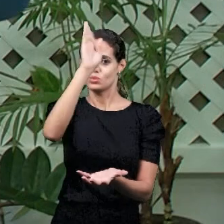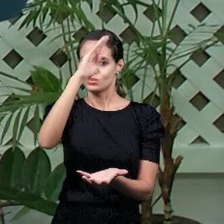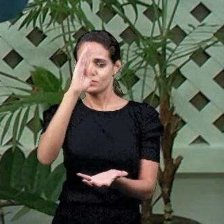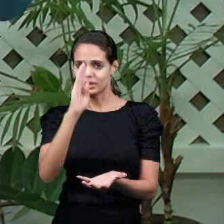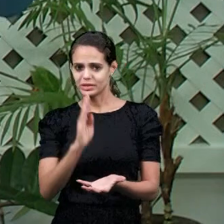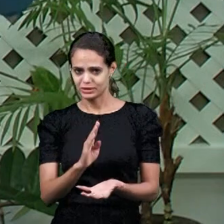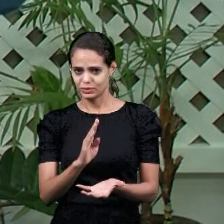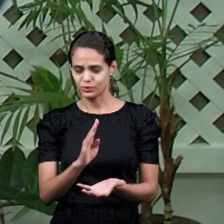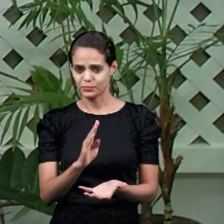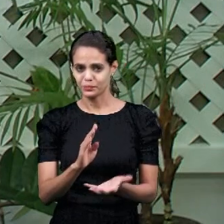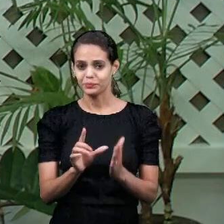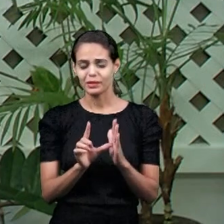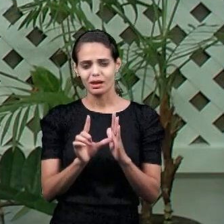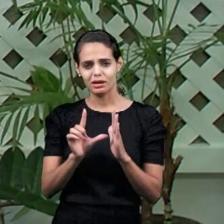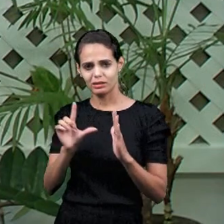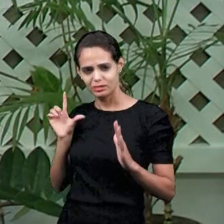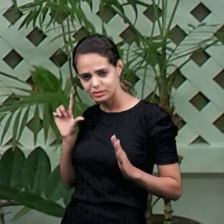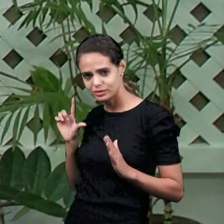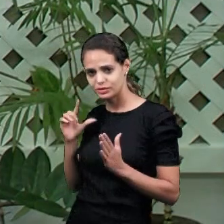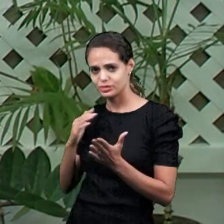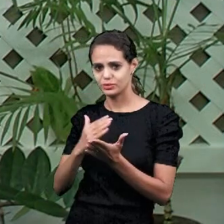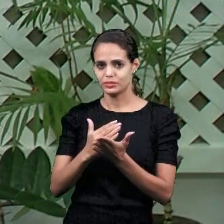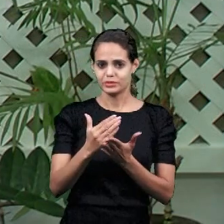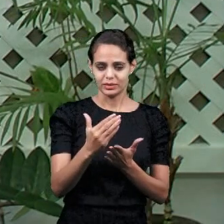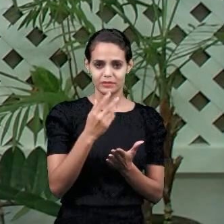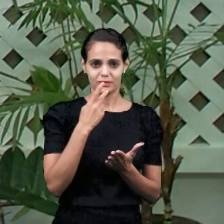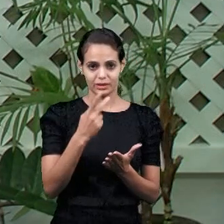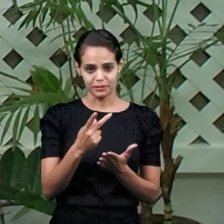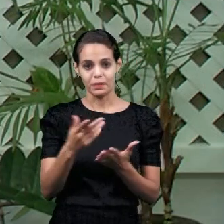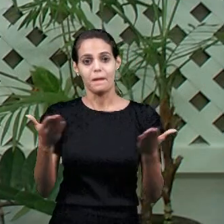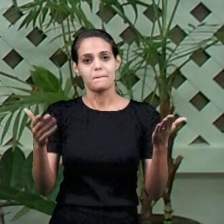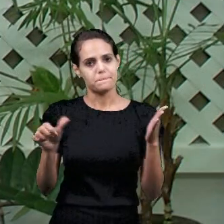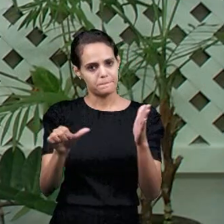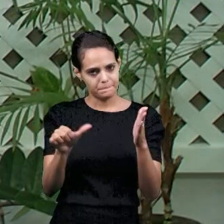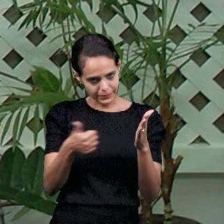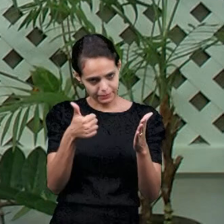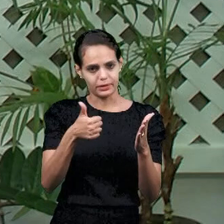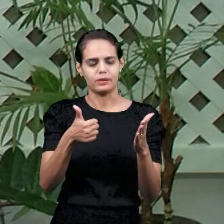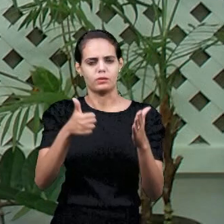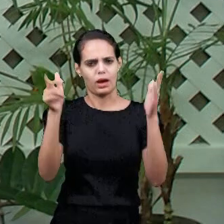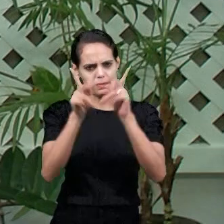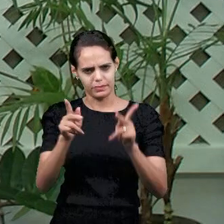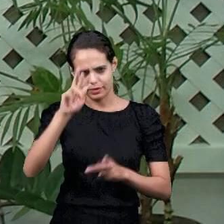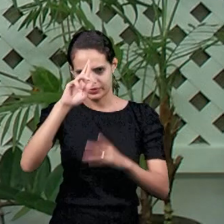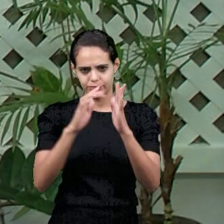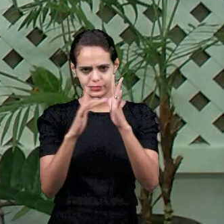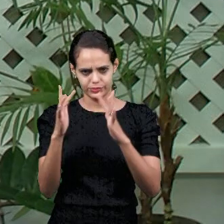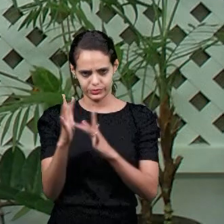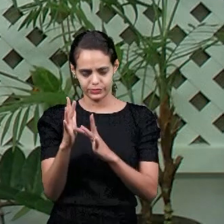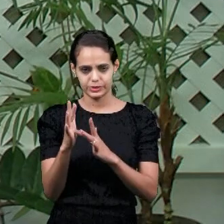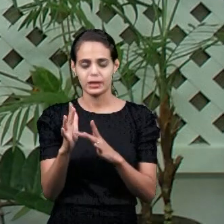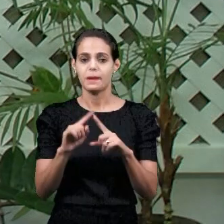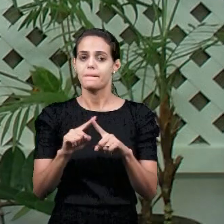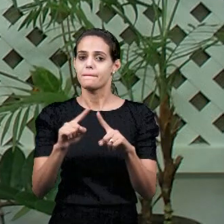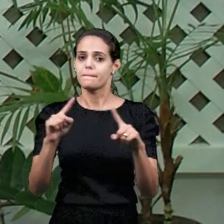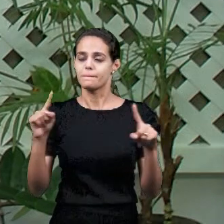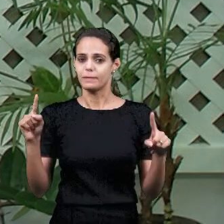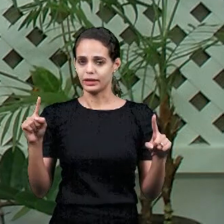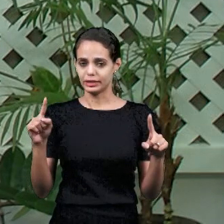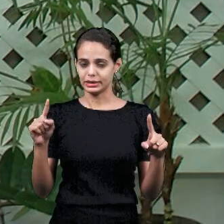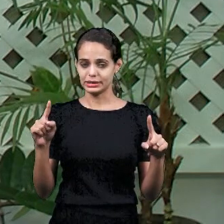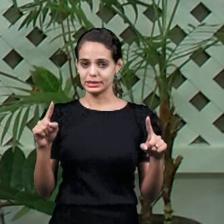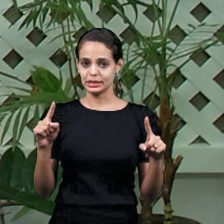je vais vous saluer dans la paix du Seigneur, mais je veux vous dire un mot que vous puissiez noter.